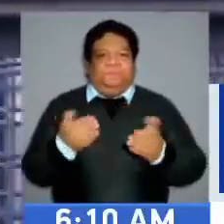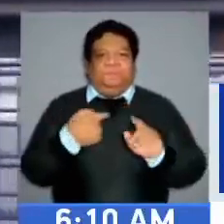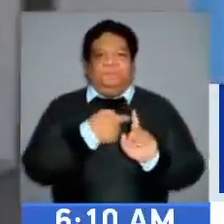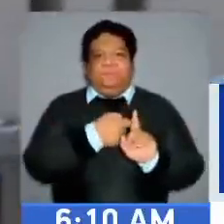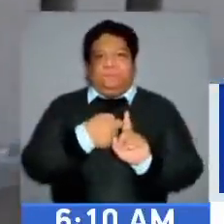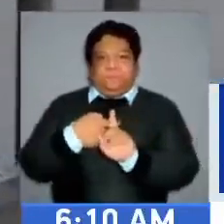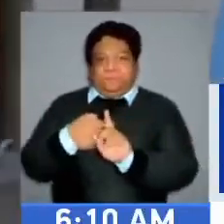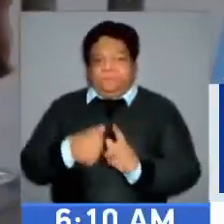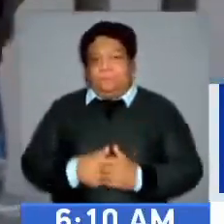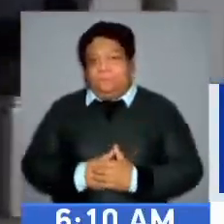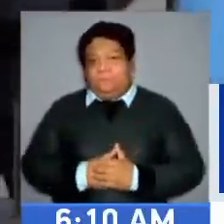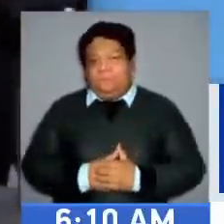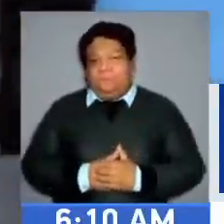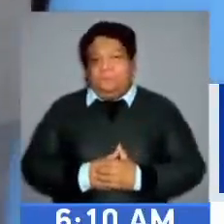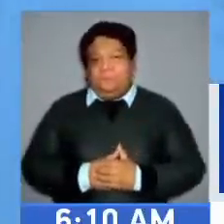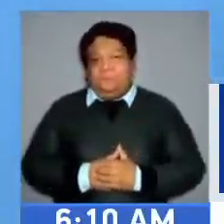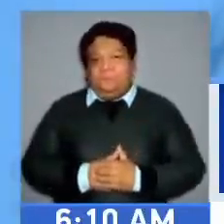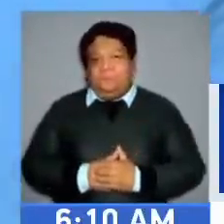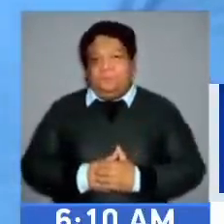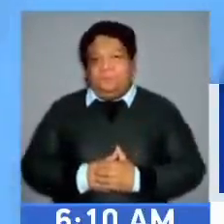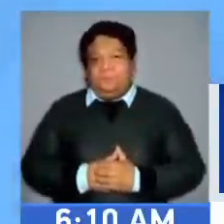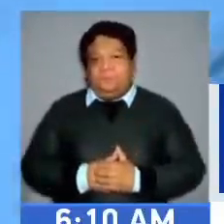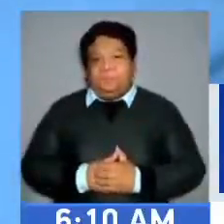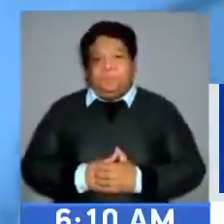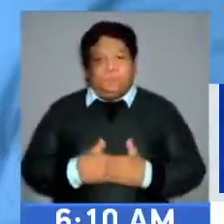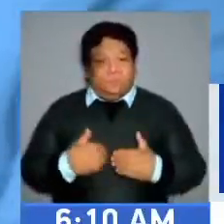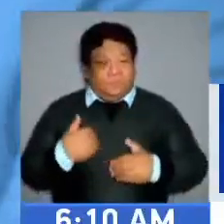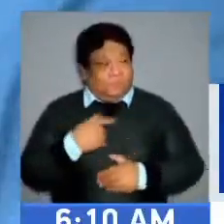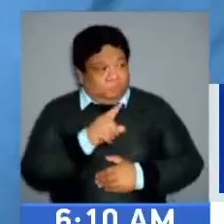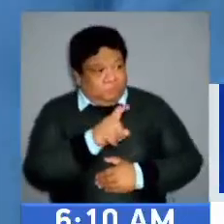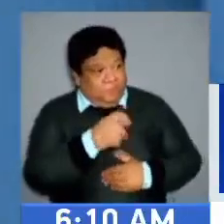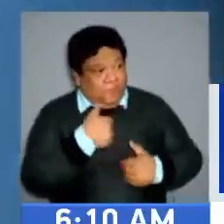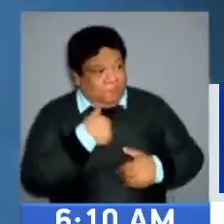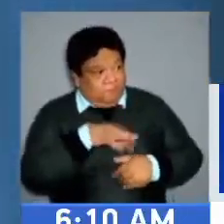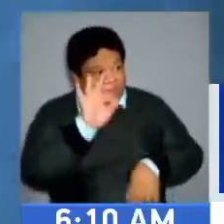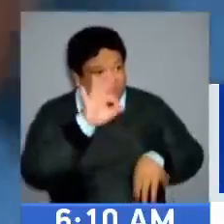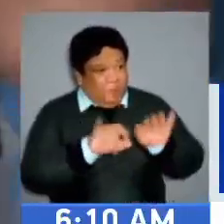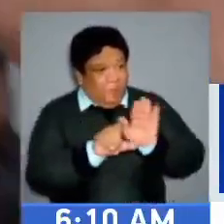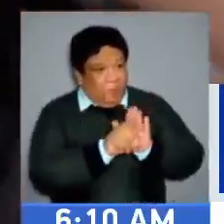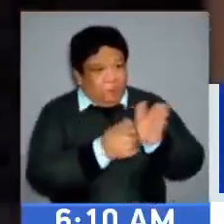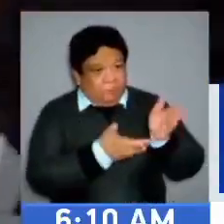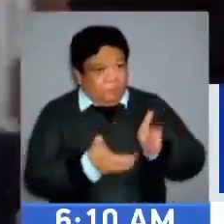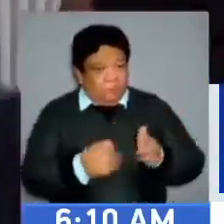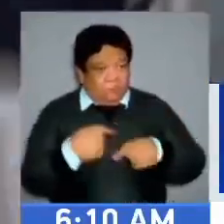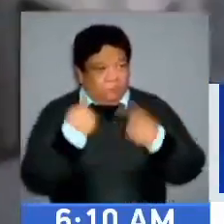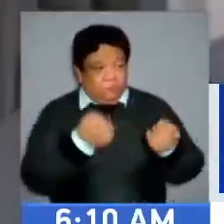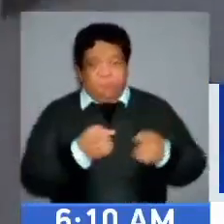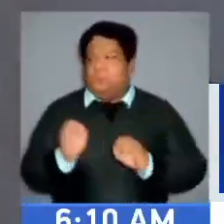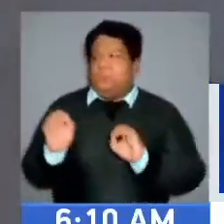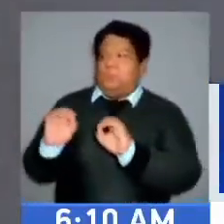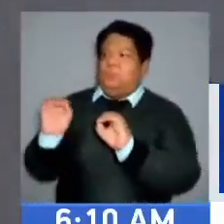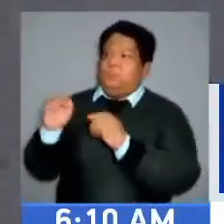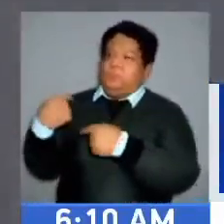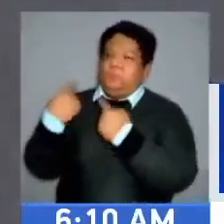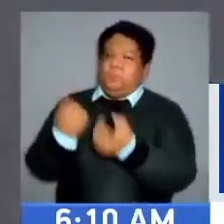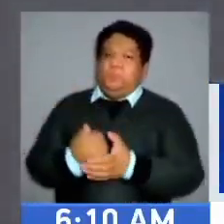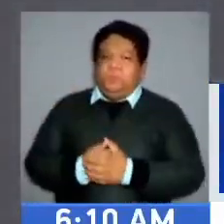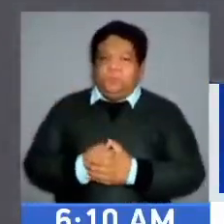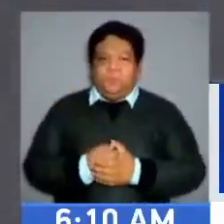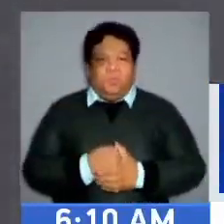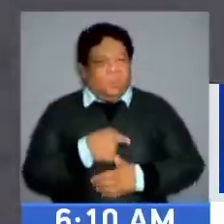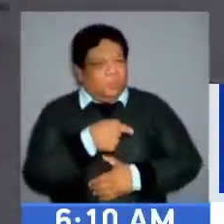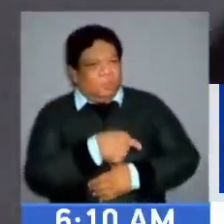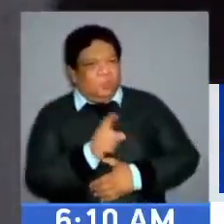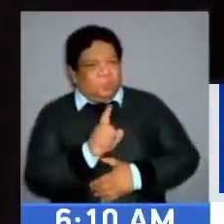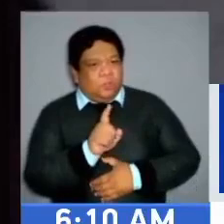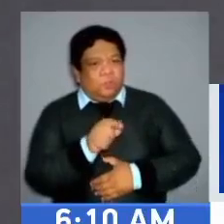May mga nakumpiskaw ba tayo mga bawal? Wala pa naman. Ito po. Ano? Sir, ito kinumpis